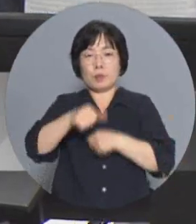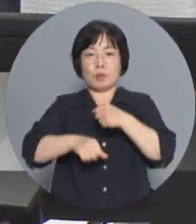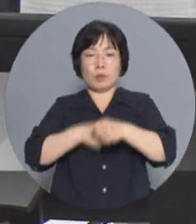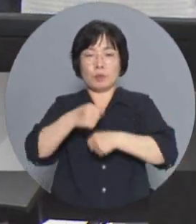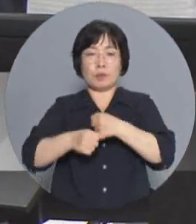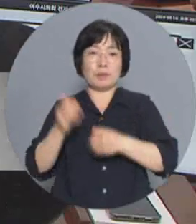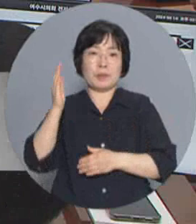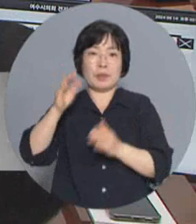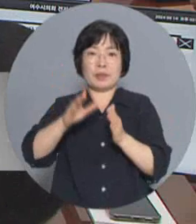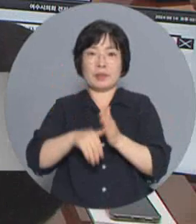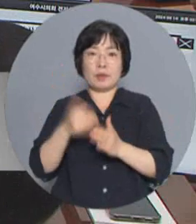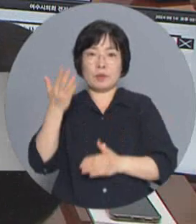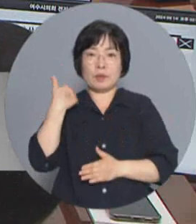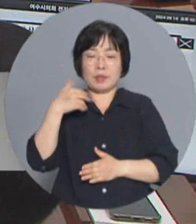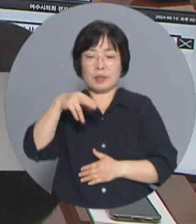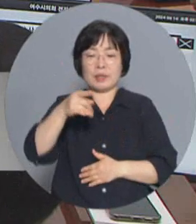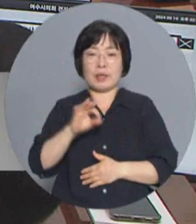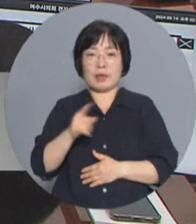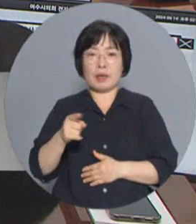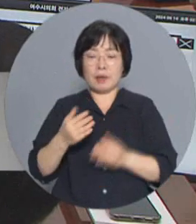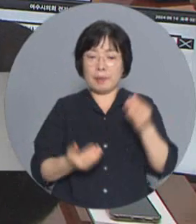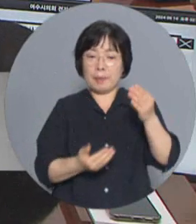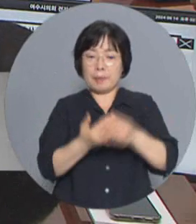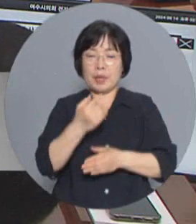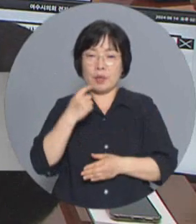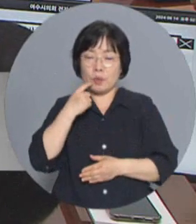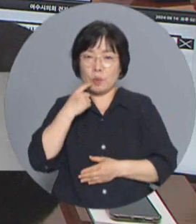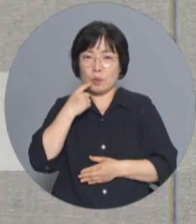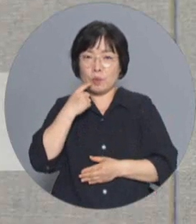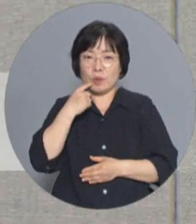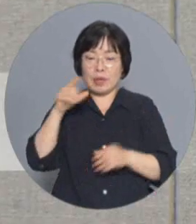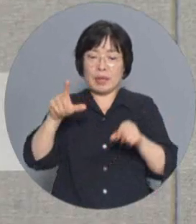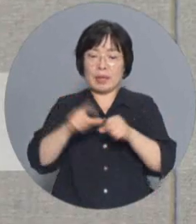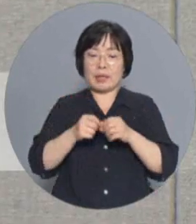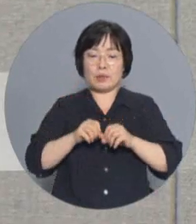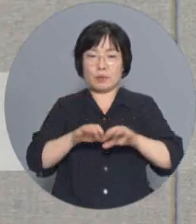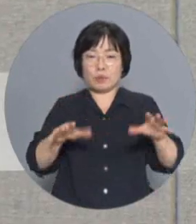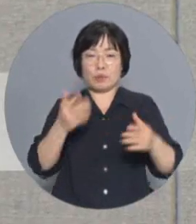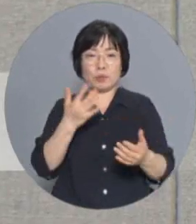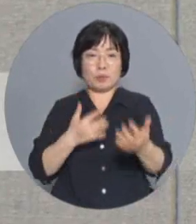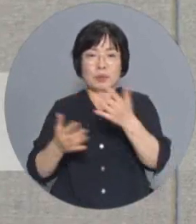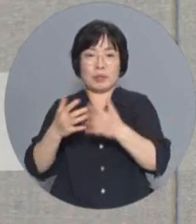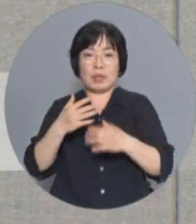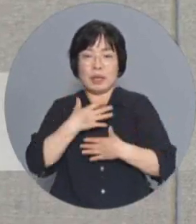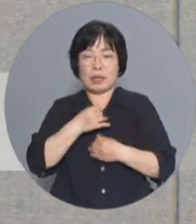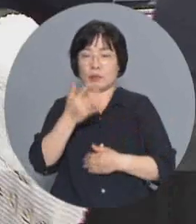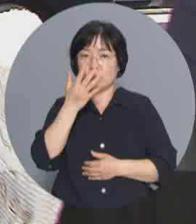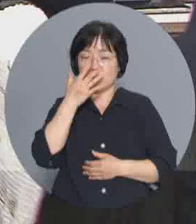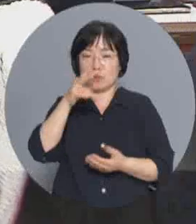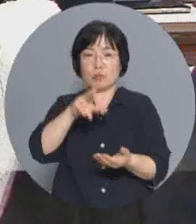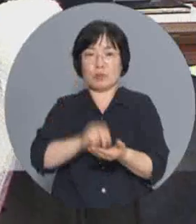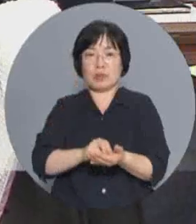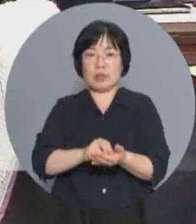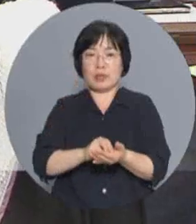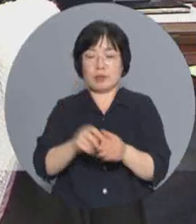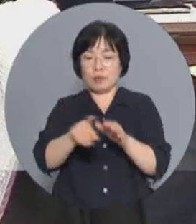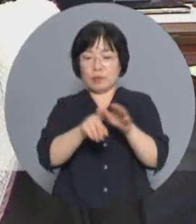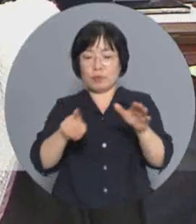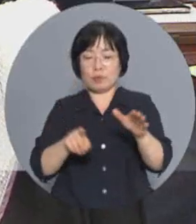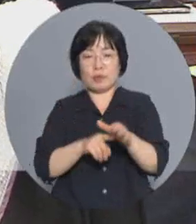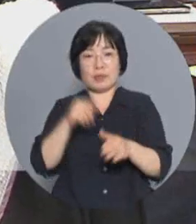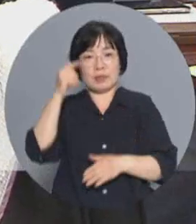발언을 통해 최근 새아 mns 발생한 이산 화안 가스 누출과 화제는 안전불감증을 보여준 후진적